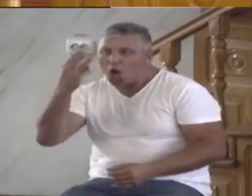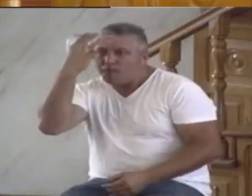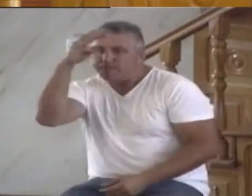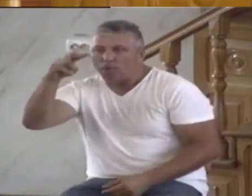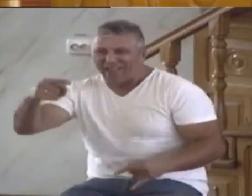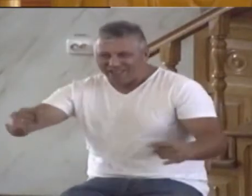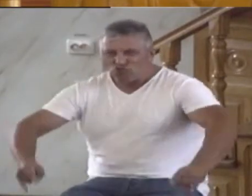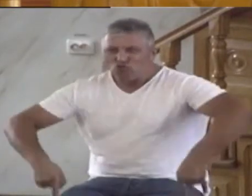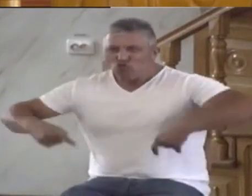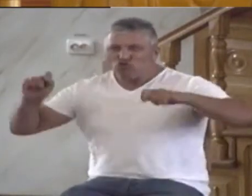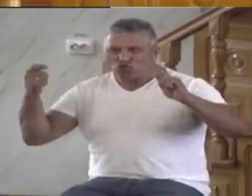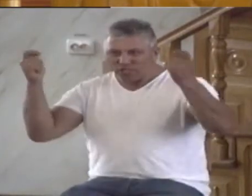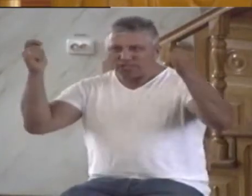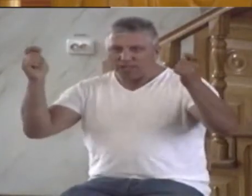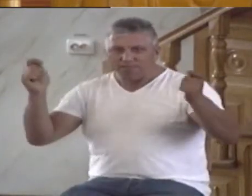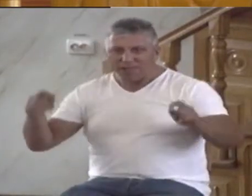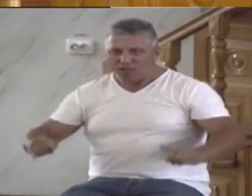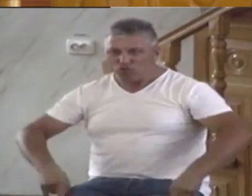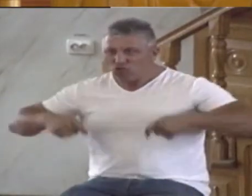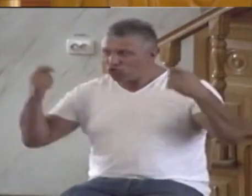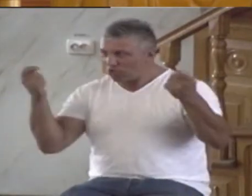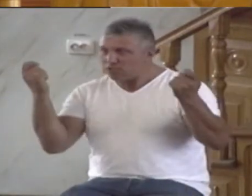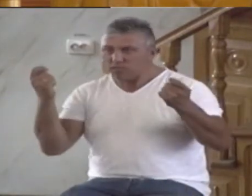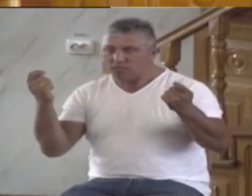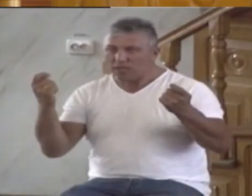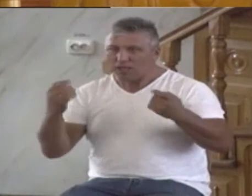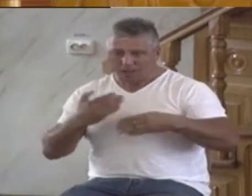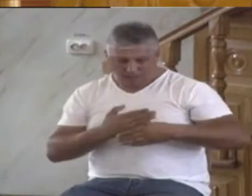которые порванными уже продаются в магазине.